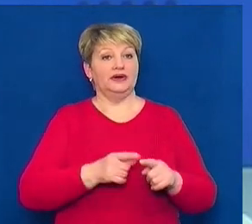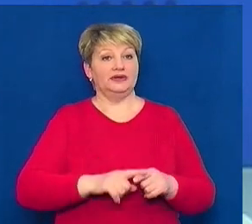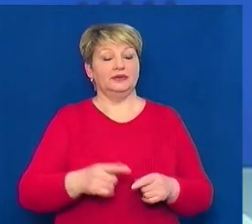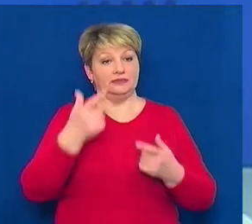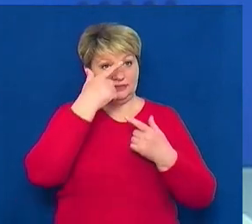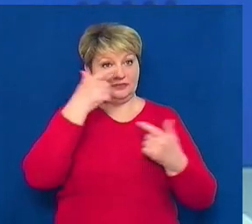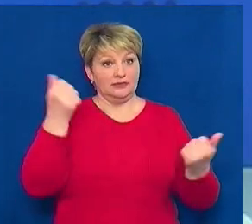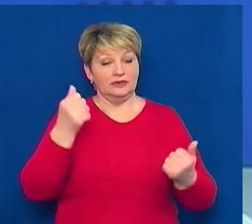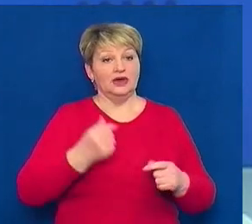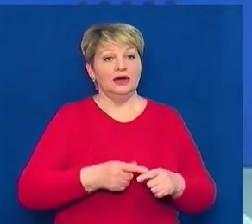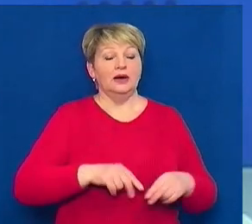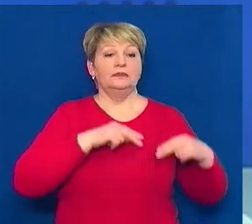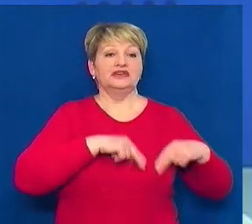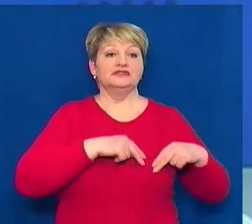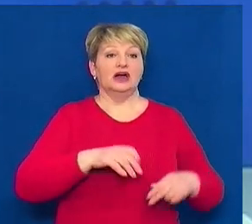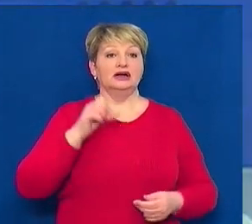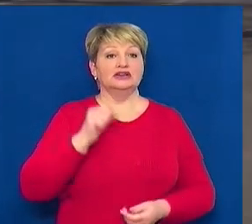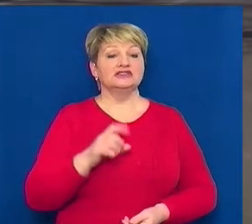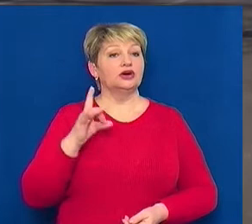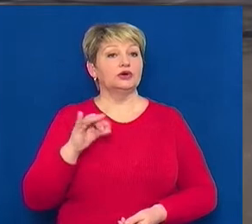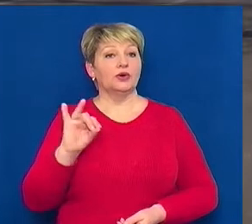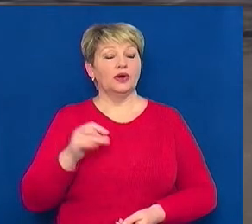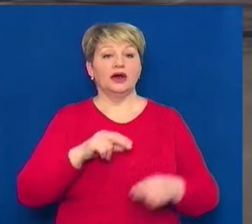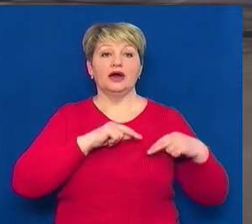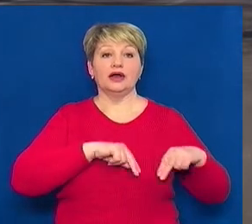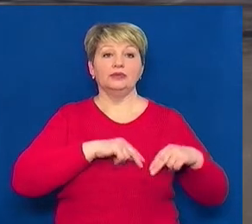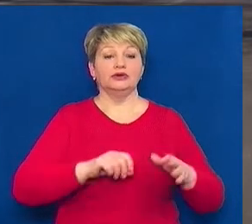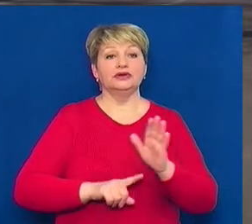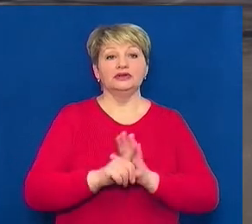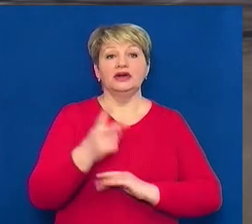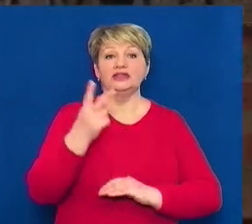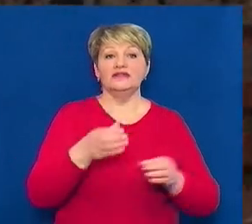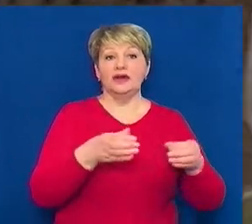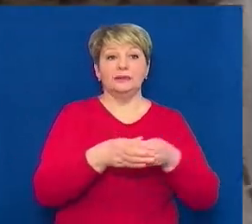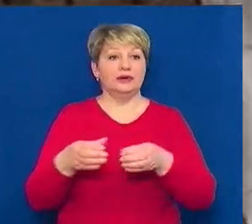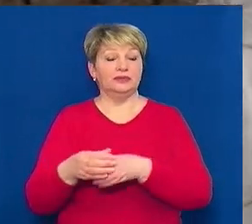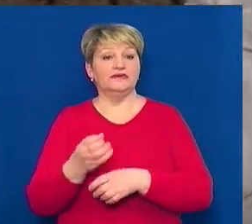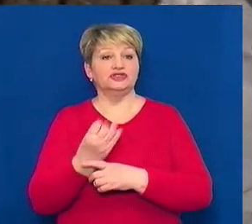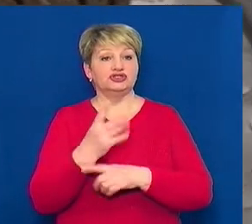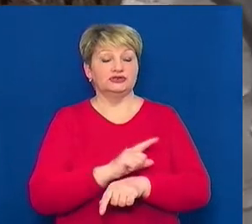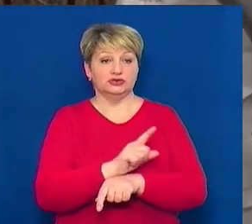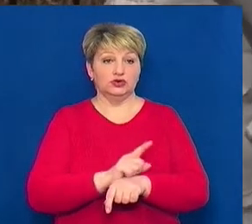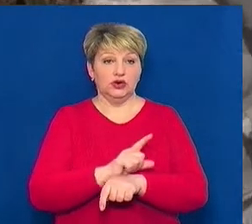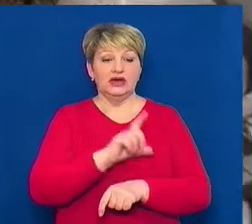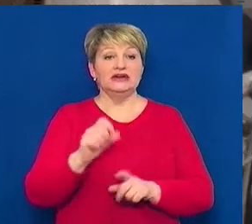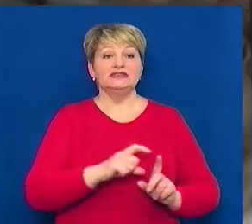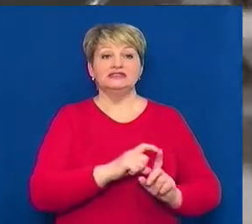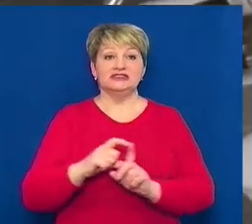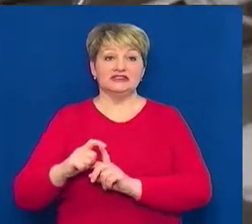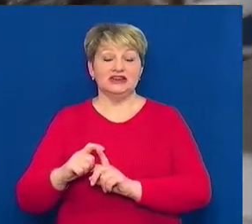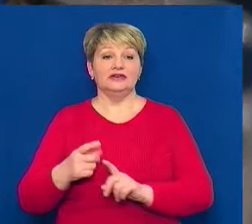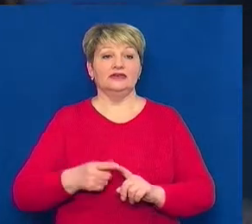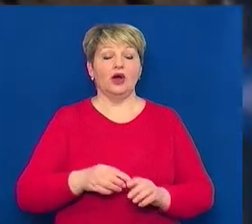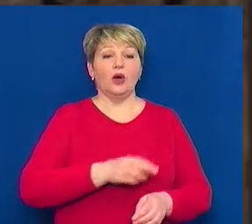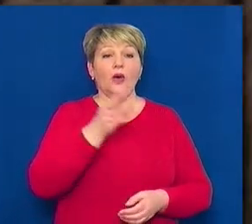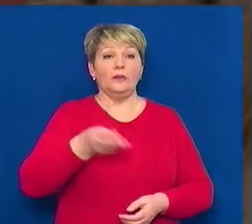працівник компанії «Нова якість» Олександр Рой. Роботи розпочали дві бригади у 14-й годині. Зі слів Олександра Роя,